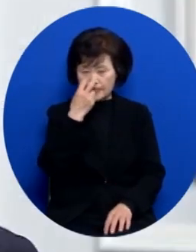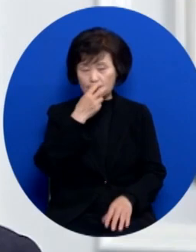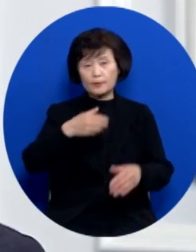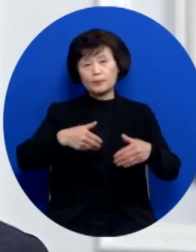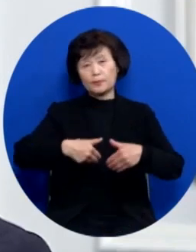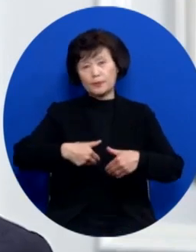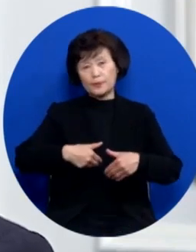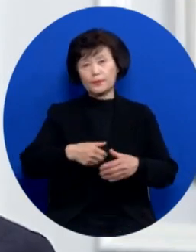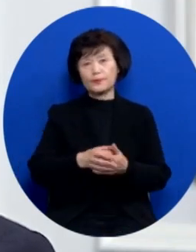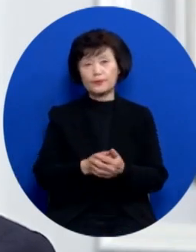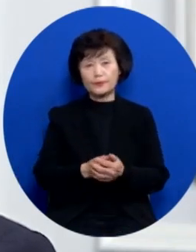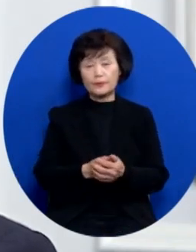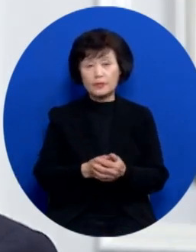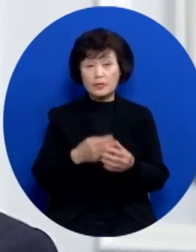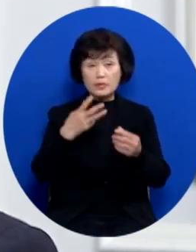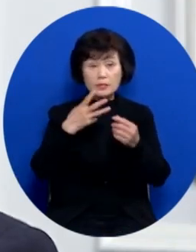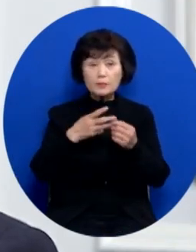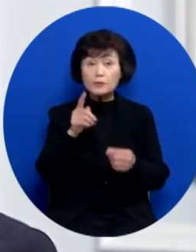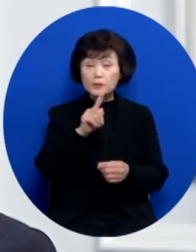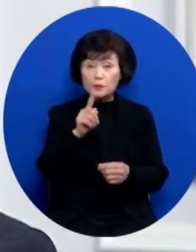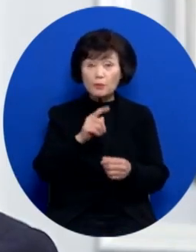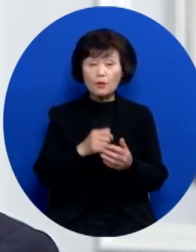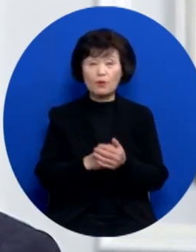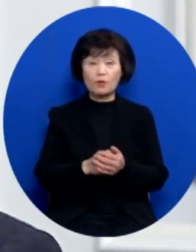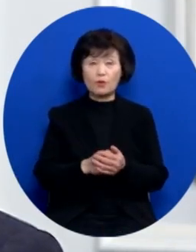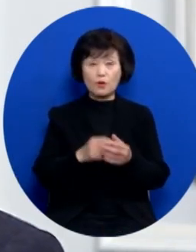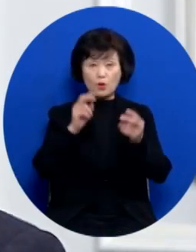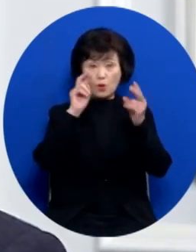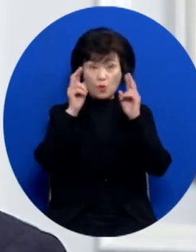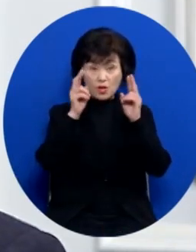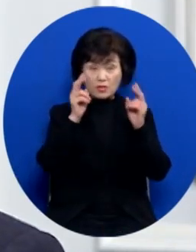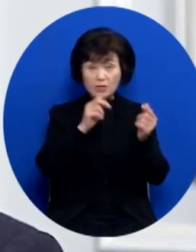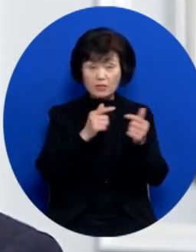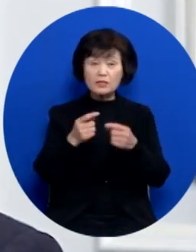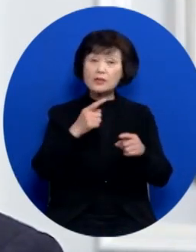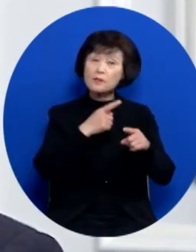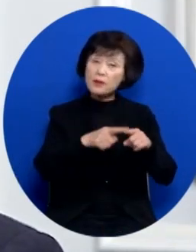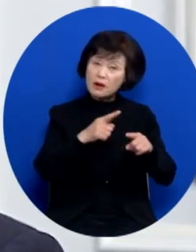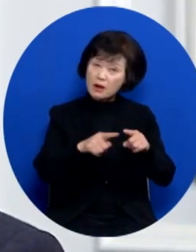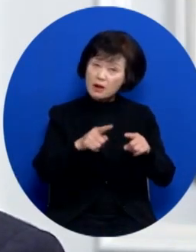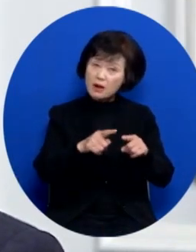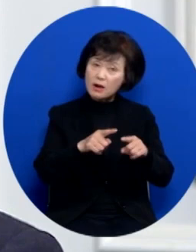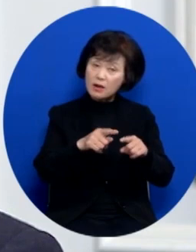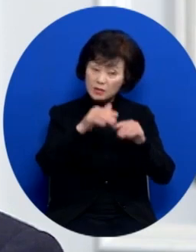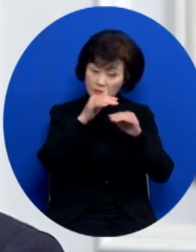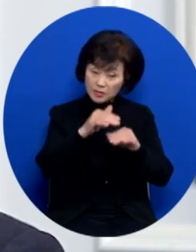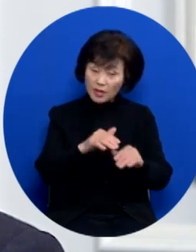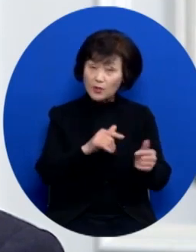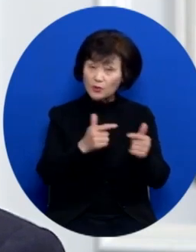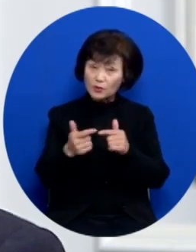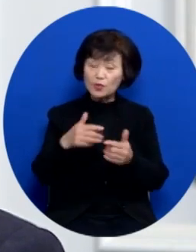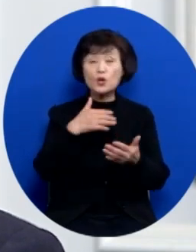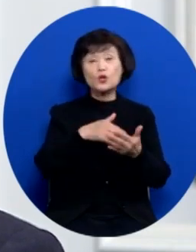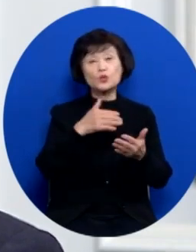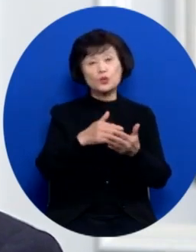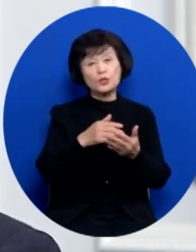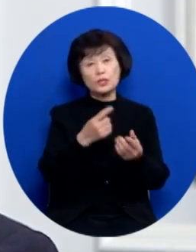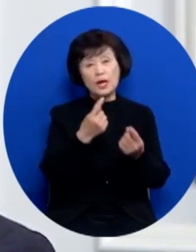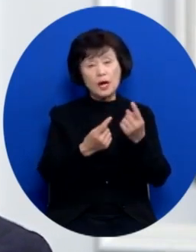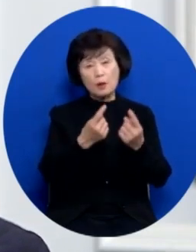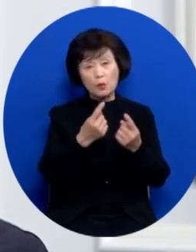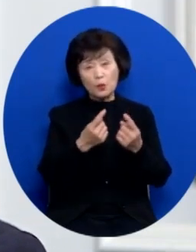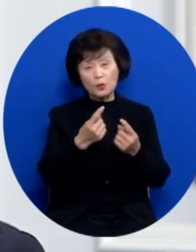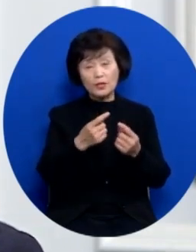하겠습니다. 세 번째, 이제 기업을 평가하고 판단하는 지표가 숫자에서